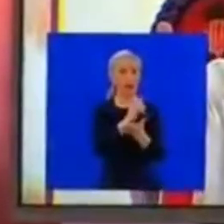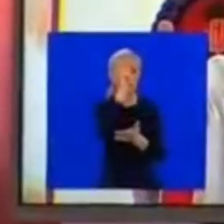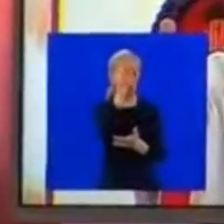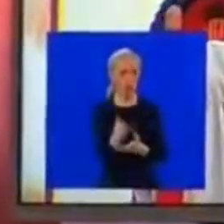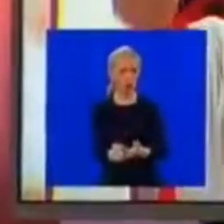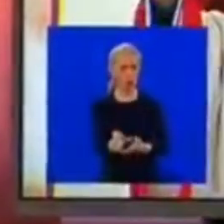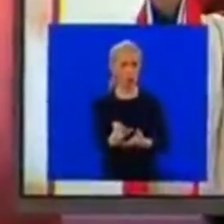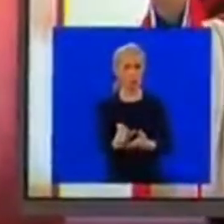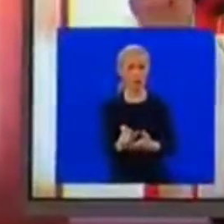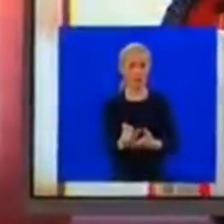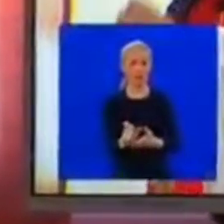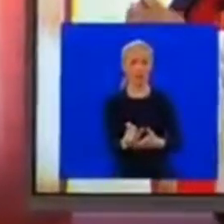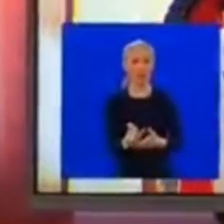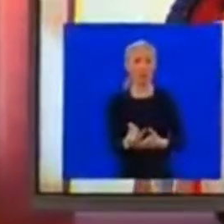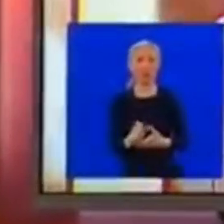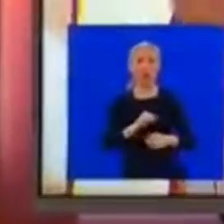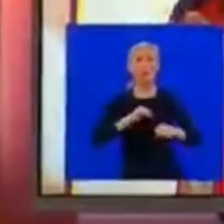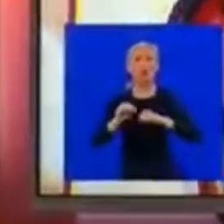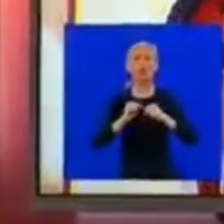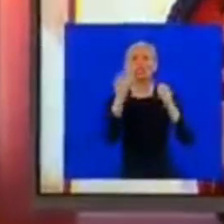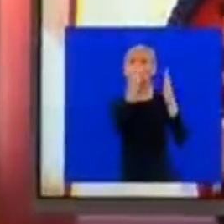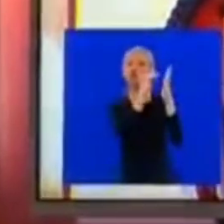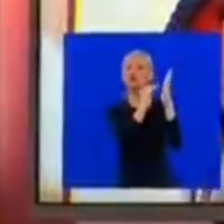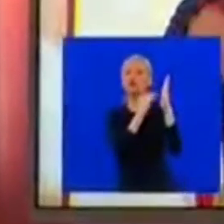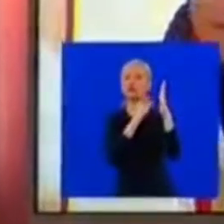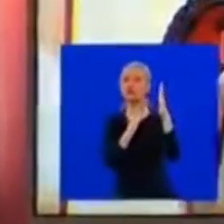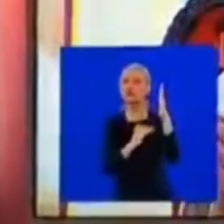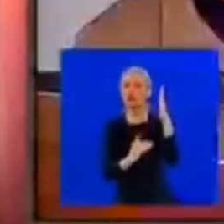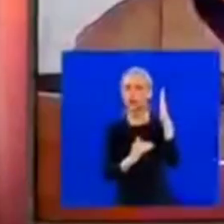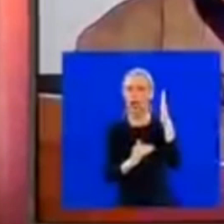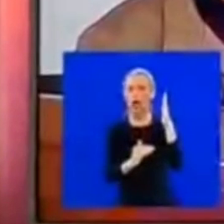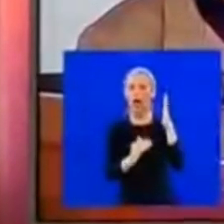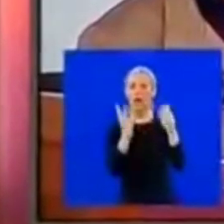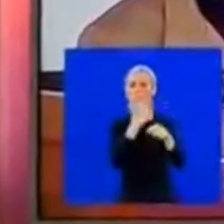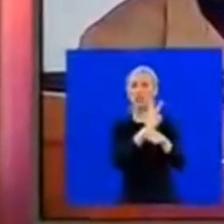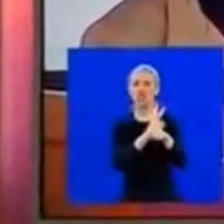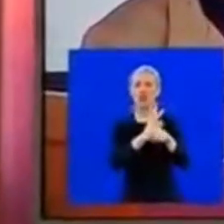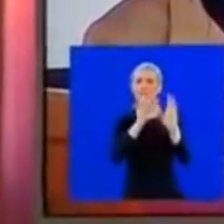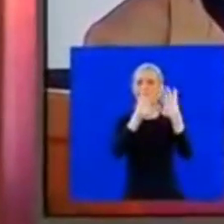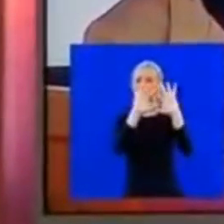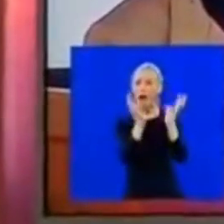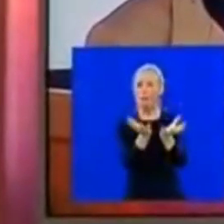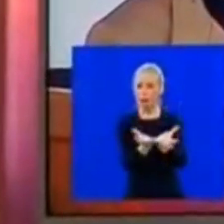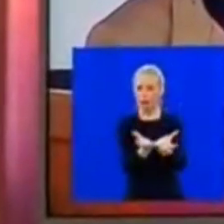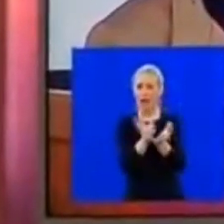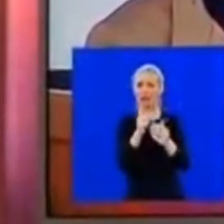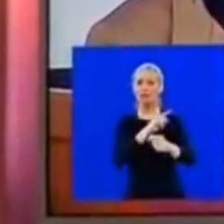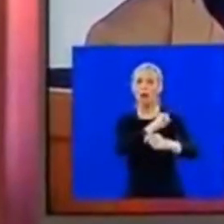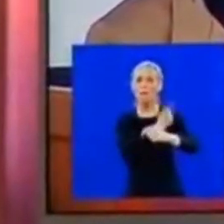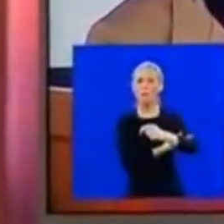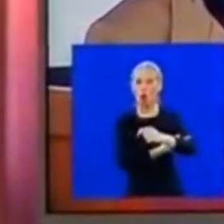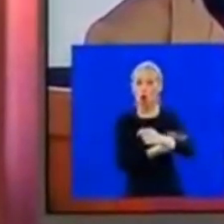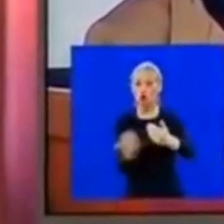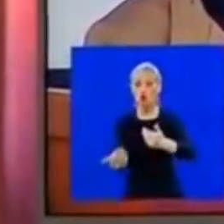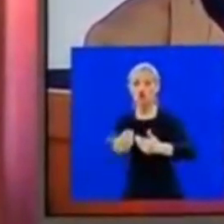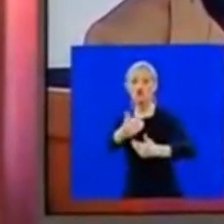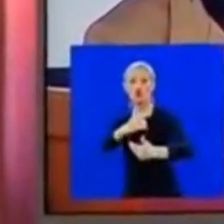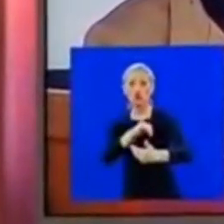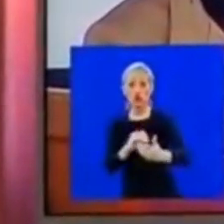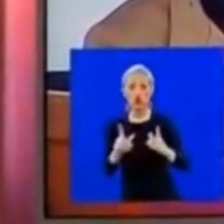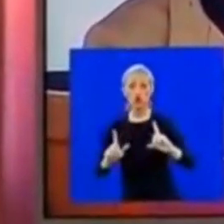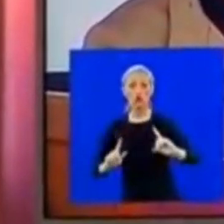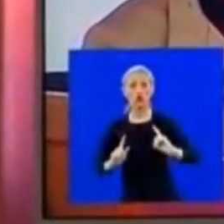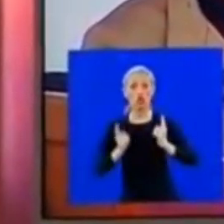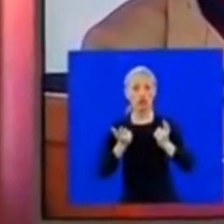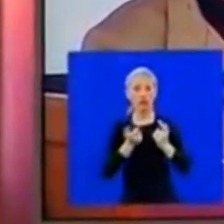pojedinca. Dakle, politička struktura, državni aparat ima moć, ovlast, izravno ući u